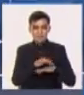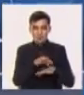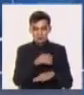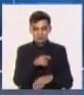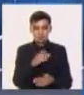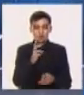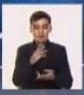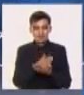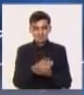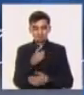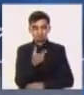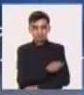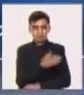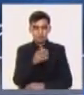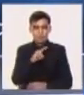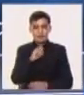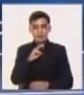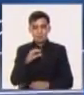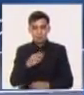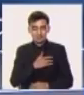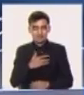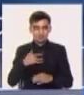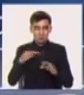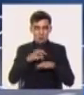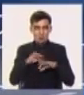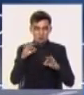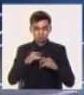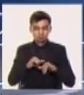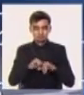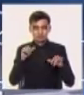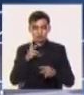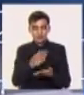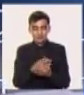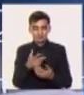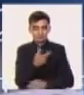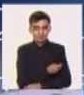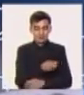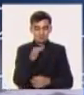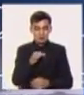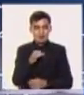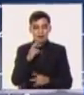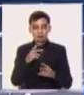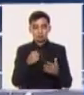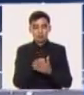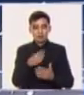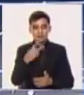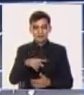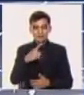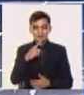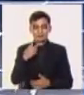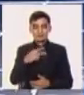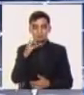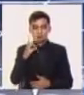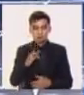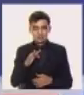риск развития пневмонии и различных осложнений от ковид. По данным ведомства, таким образом прививки получат до 20%